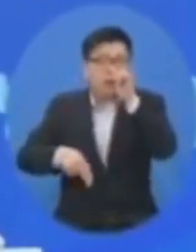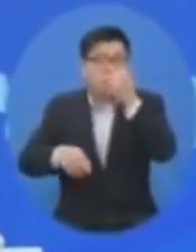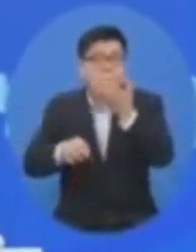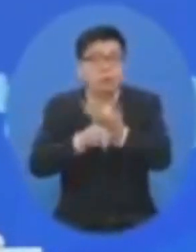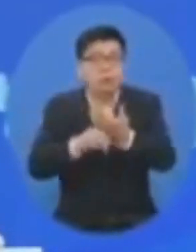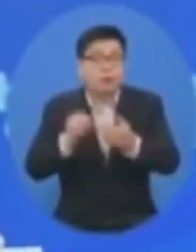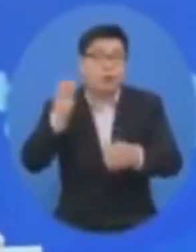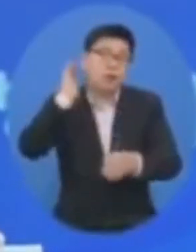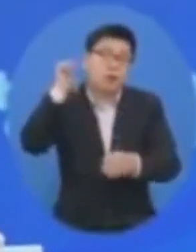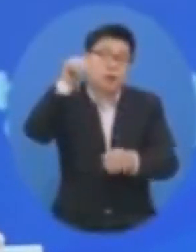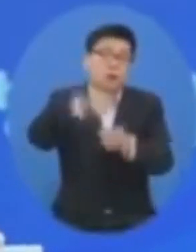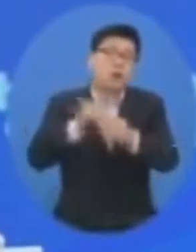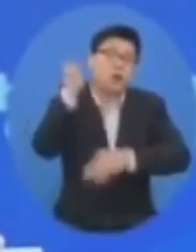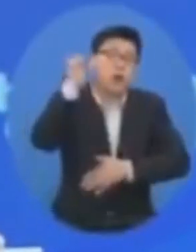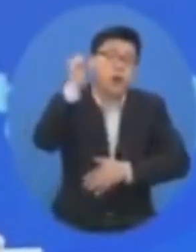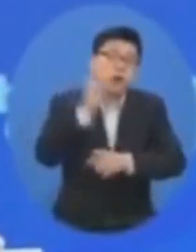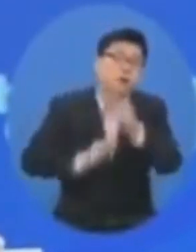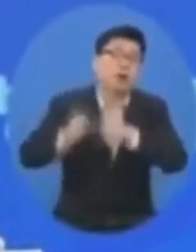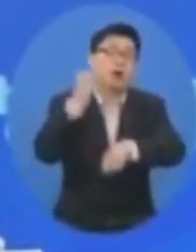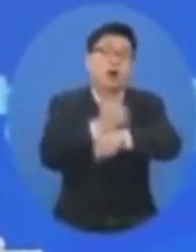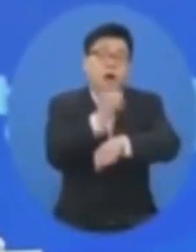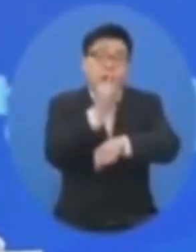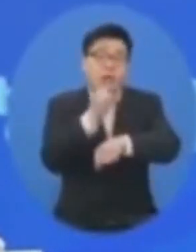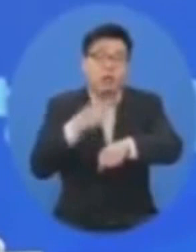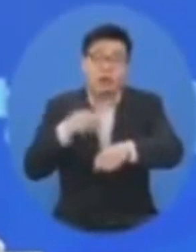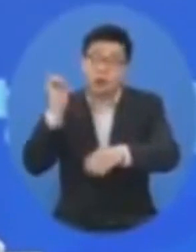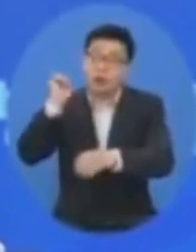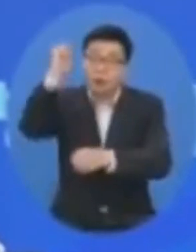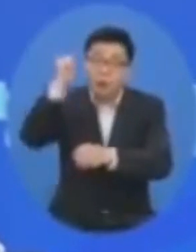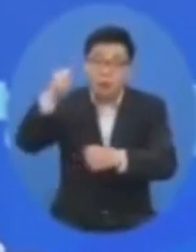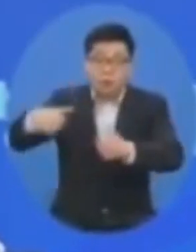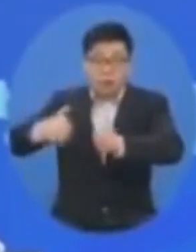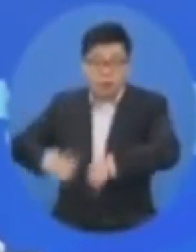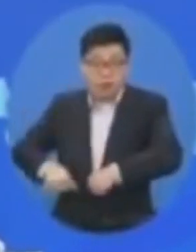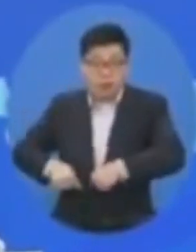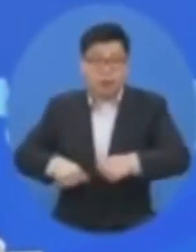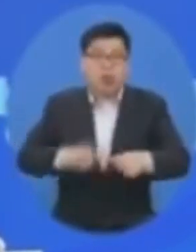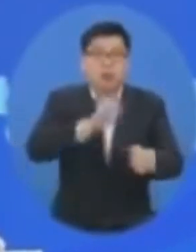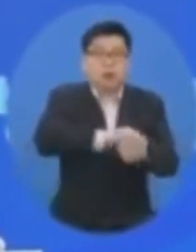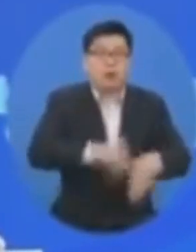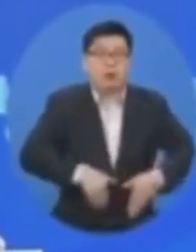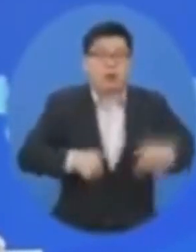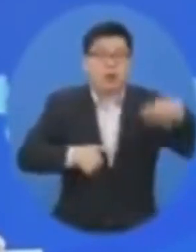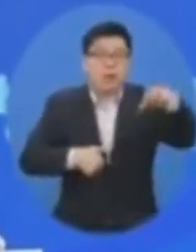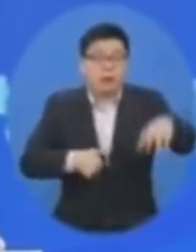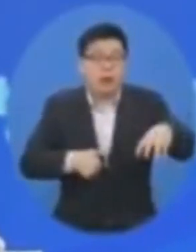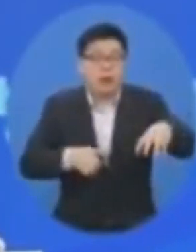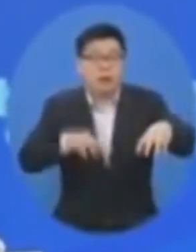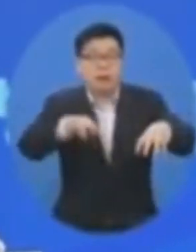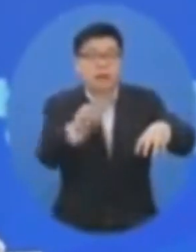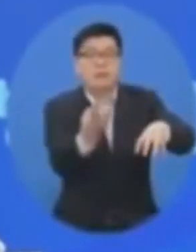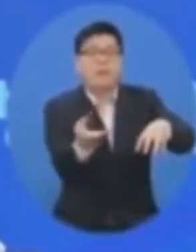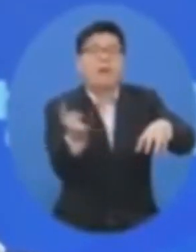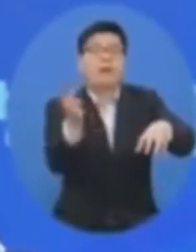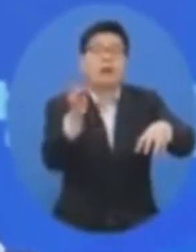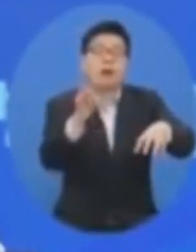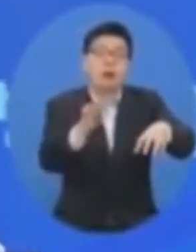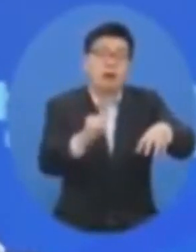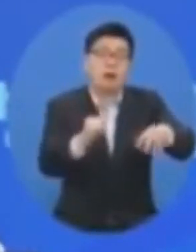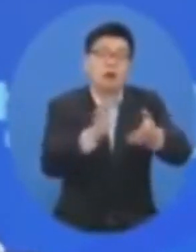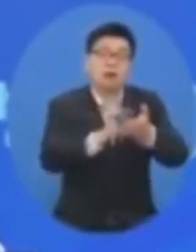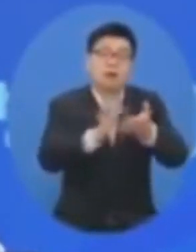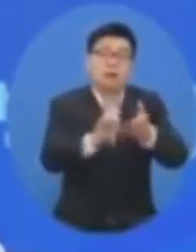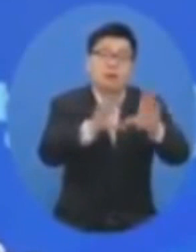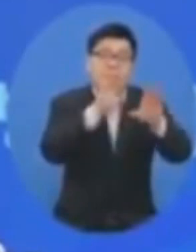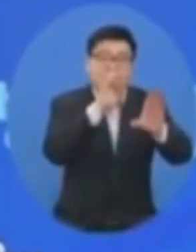수 있었어요. 그런데 내 대선운동을 포기하더라도 우리 도민들한테 내 300억을 부당하게 쓰는